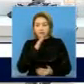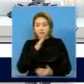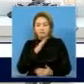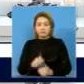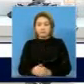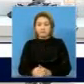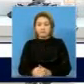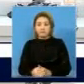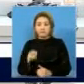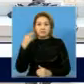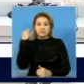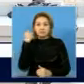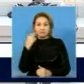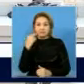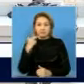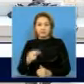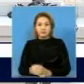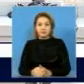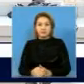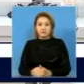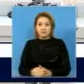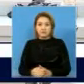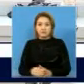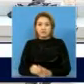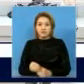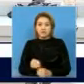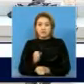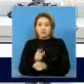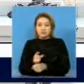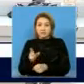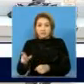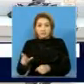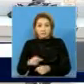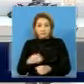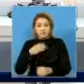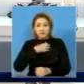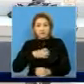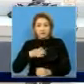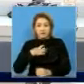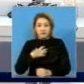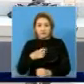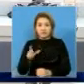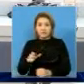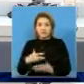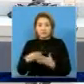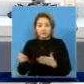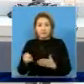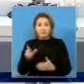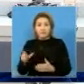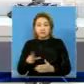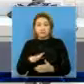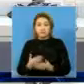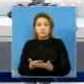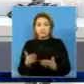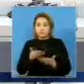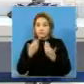маған сапасымен клиентім маңызды өте. Өткені қазір клиент болмаса, мен оны 5 тенге сатсам да